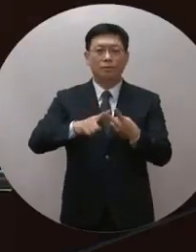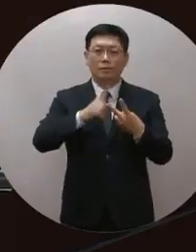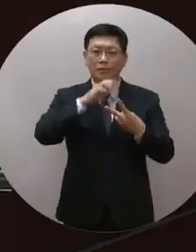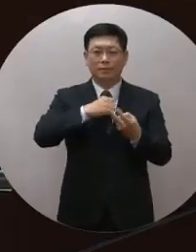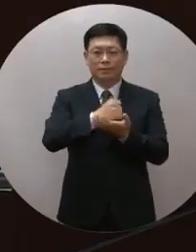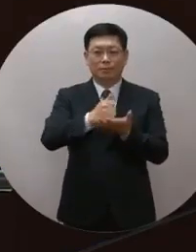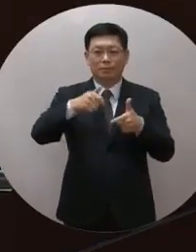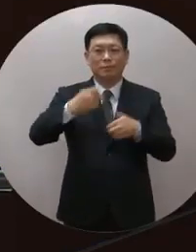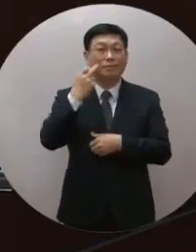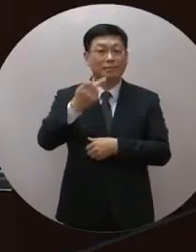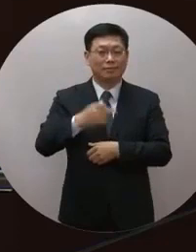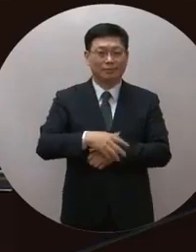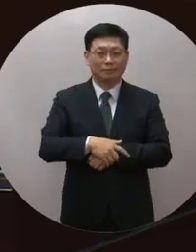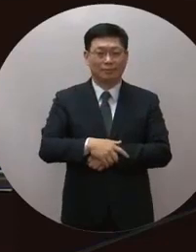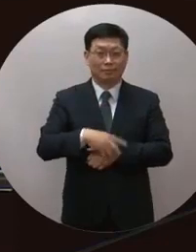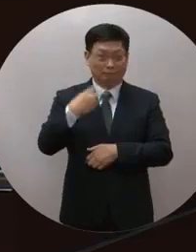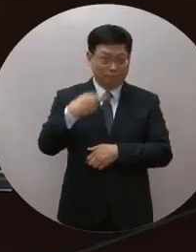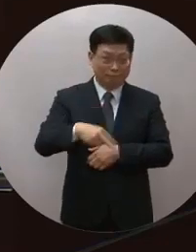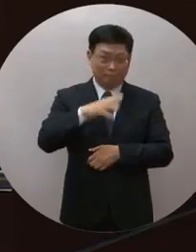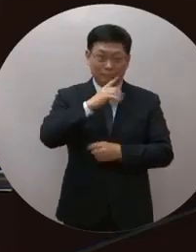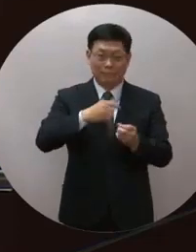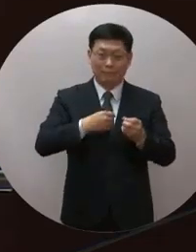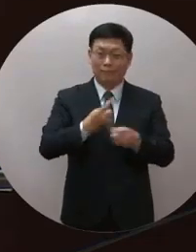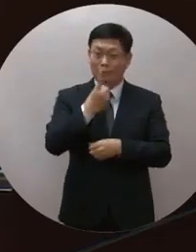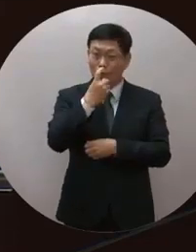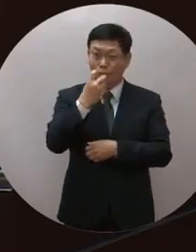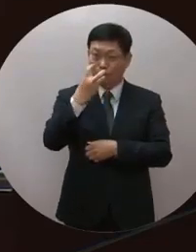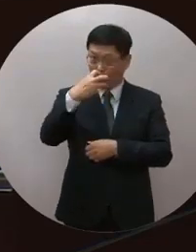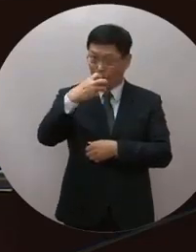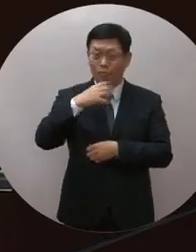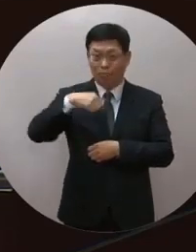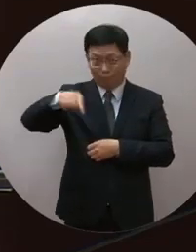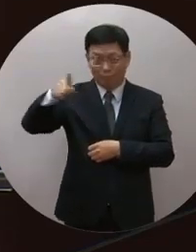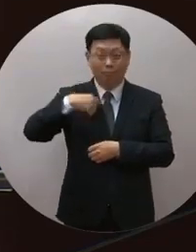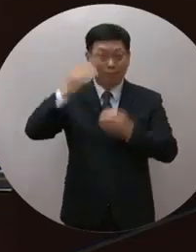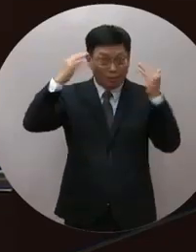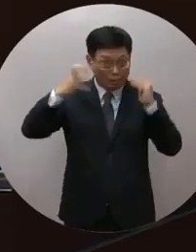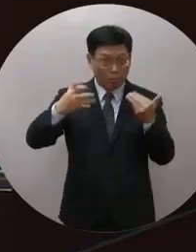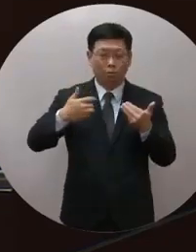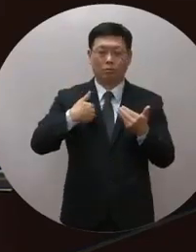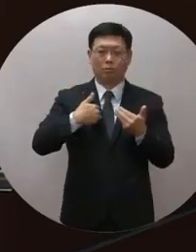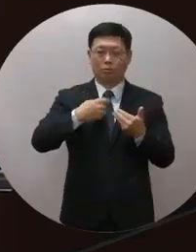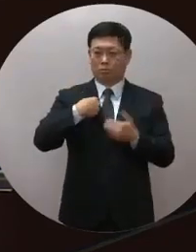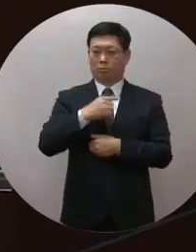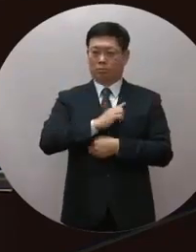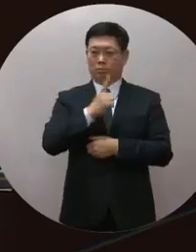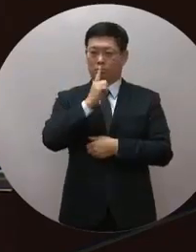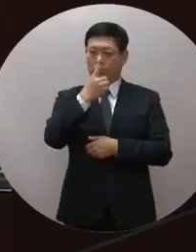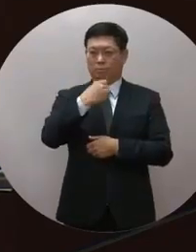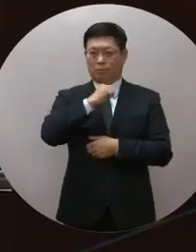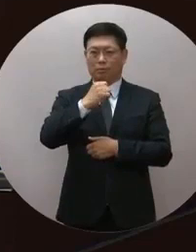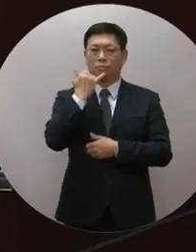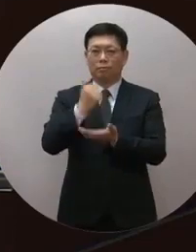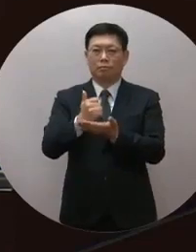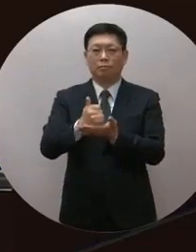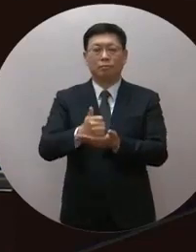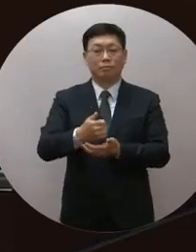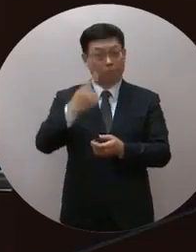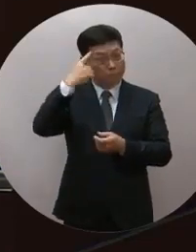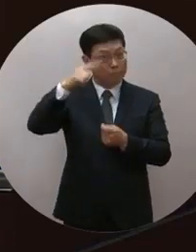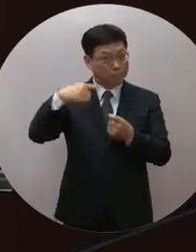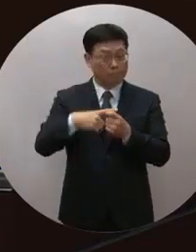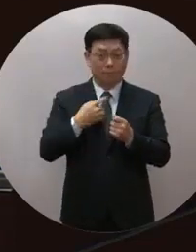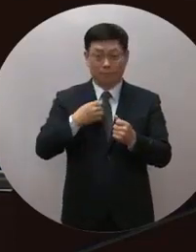墨西哥；像蜜枣销韩国，全世界只有台湾做到。在明